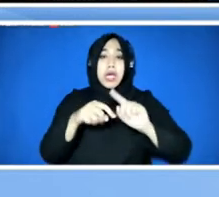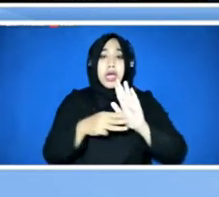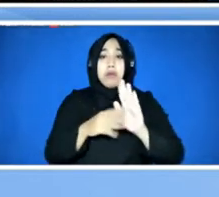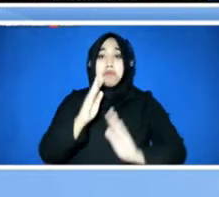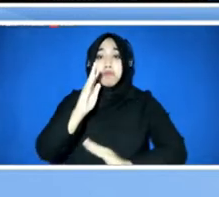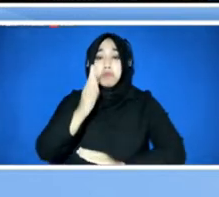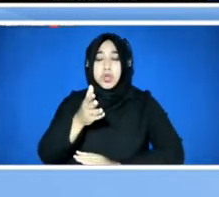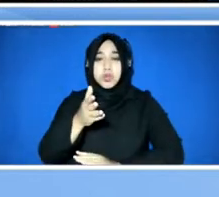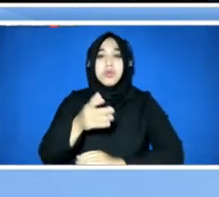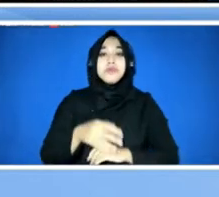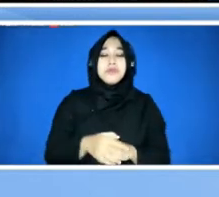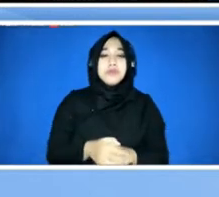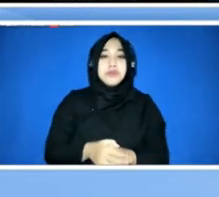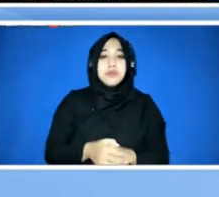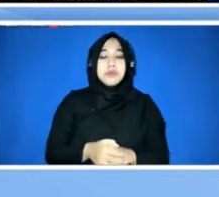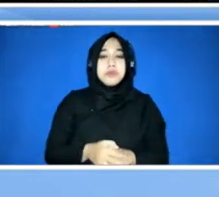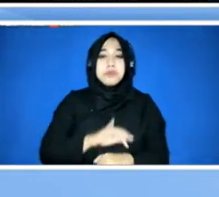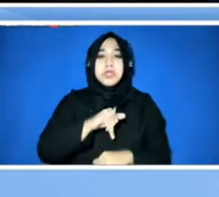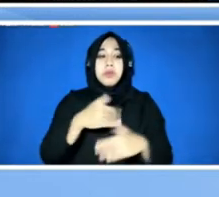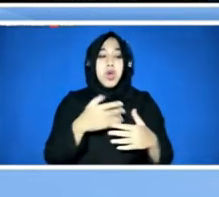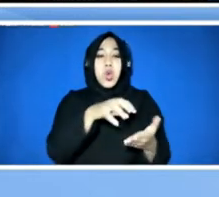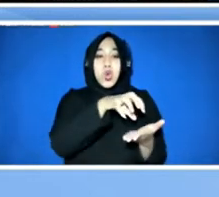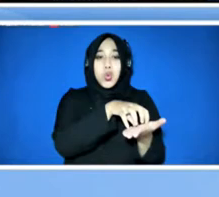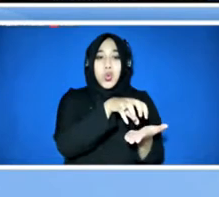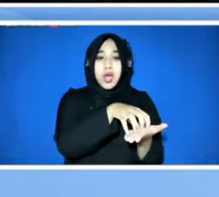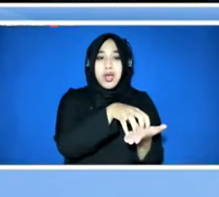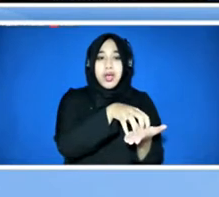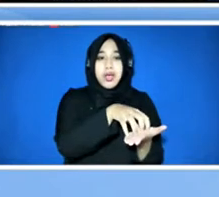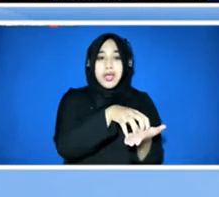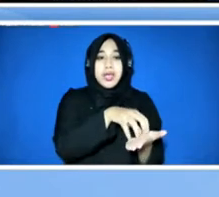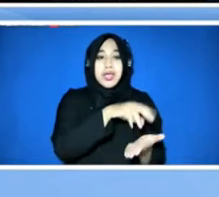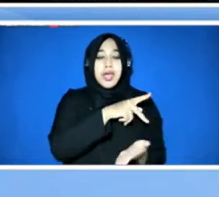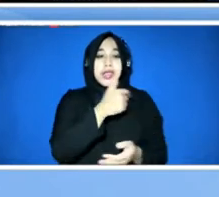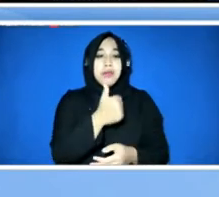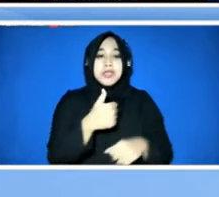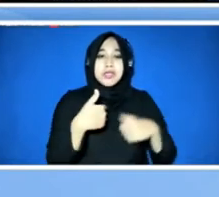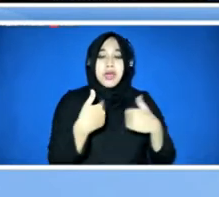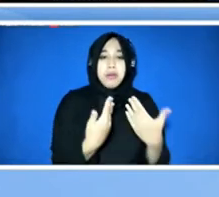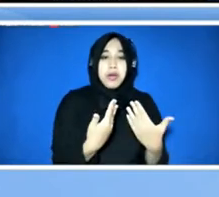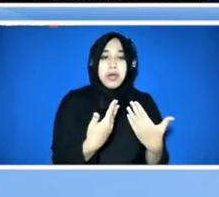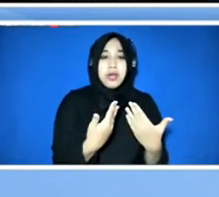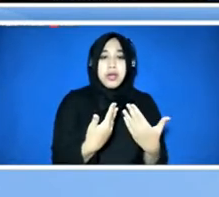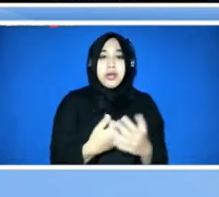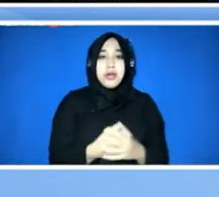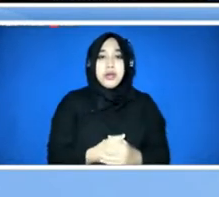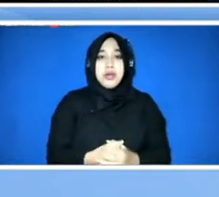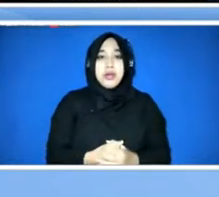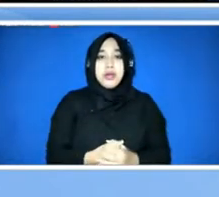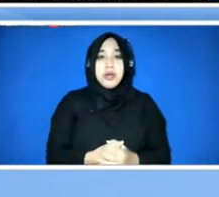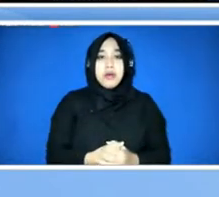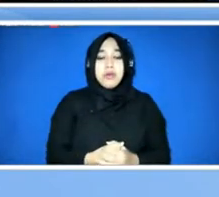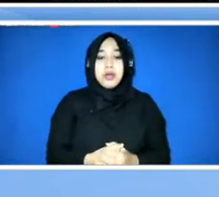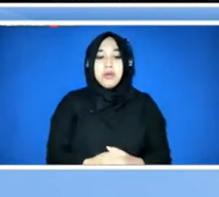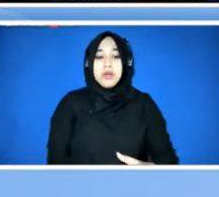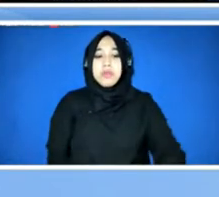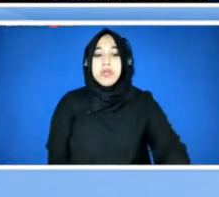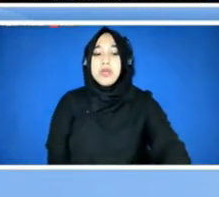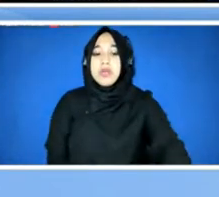juga menjadi sebuah ruang bagi kita untuk menerapkan sistem ini.